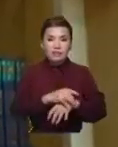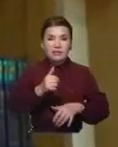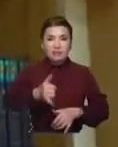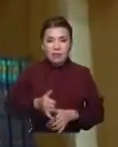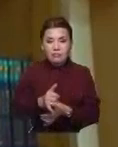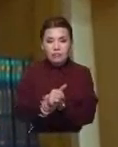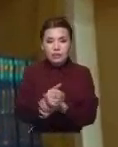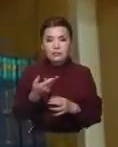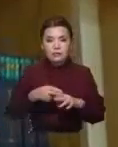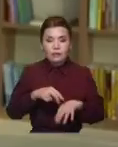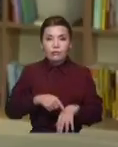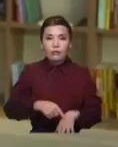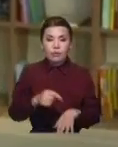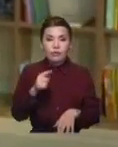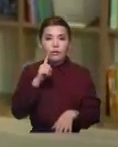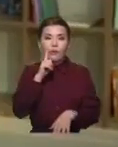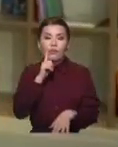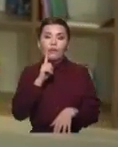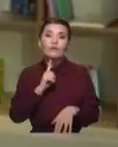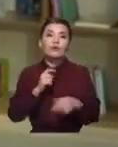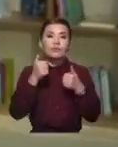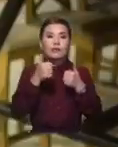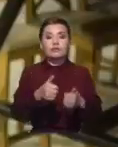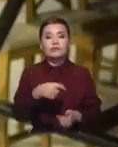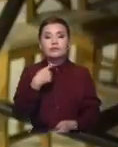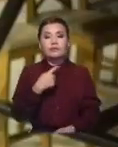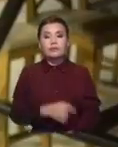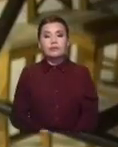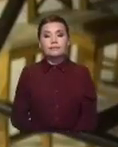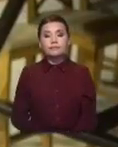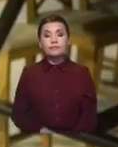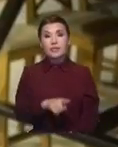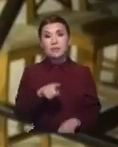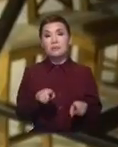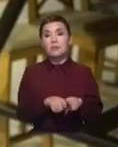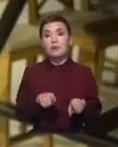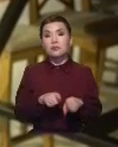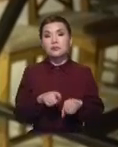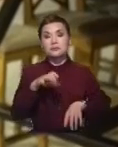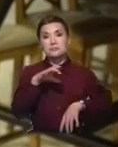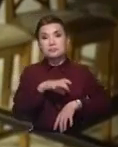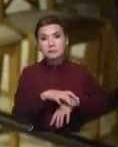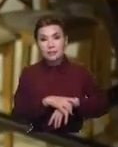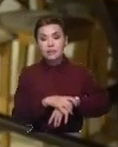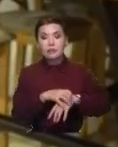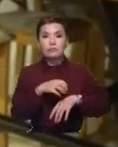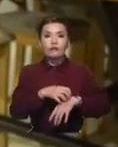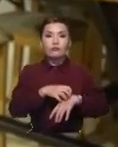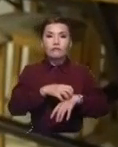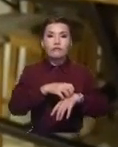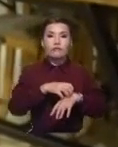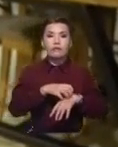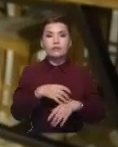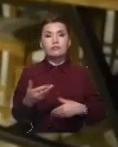түзетуден өткен сайын ыңғайлығы артып келеді. Осында құрылғы заттар керек деп ойлаймын негізі.